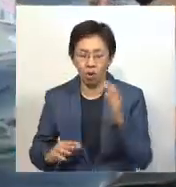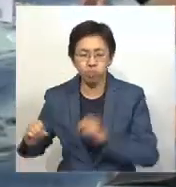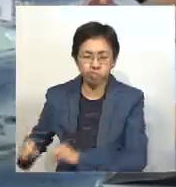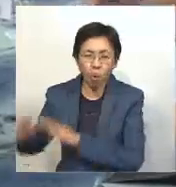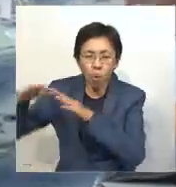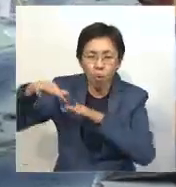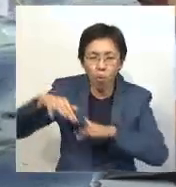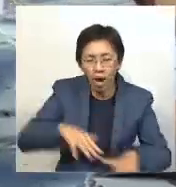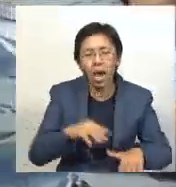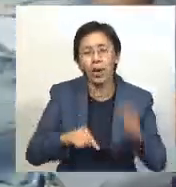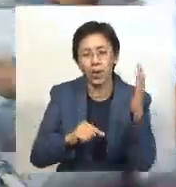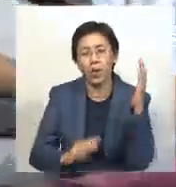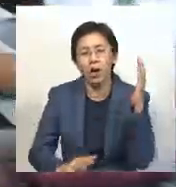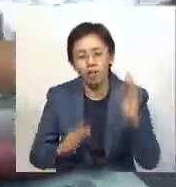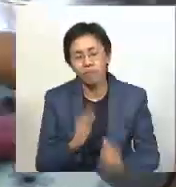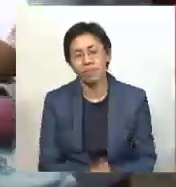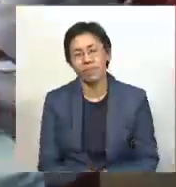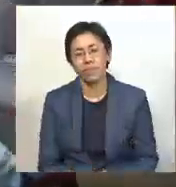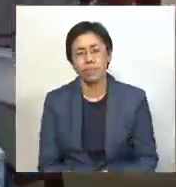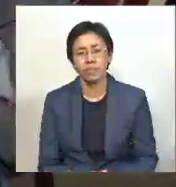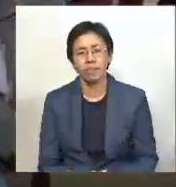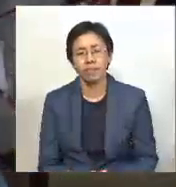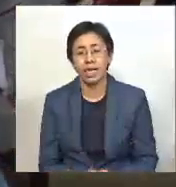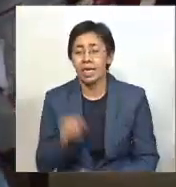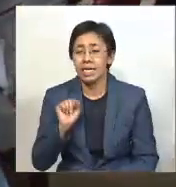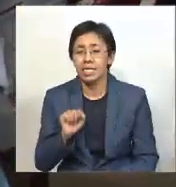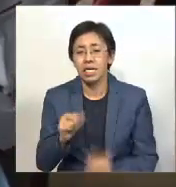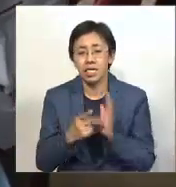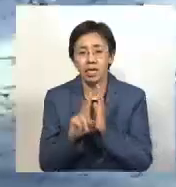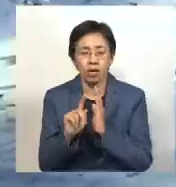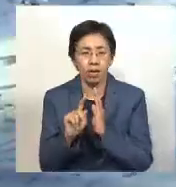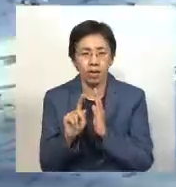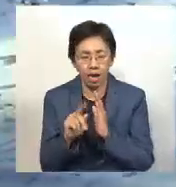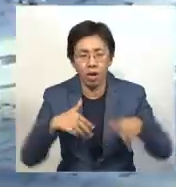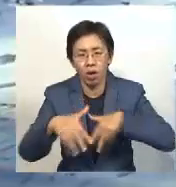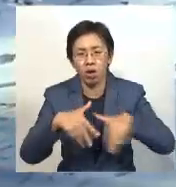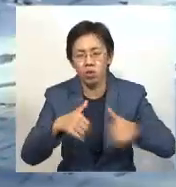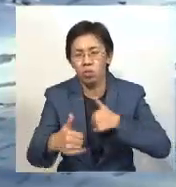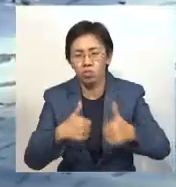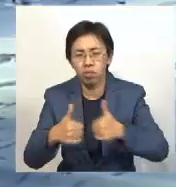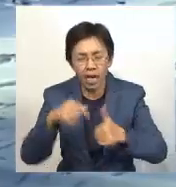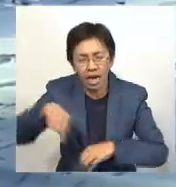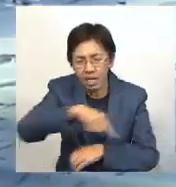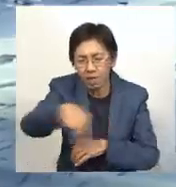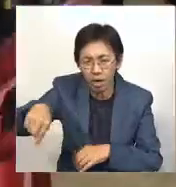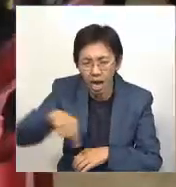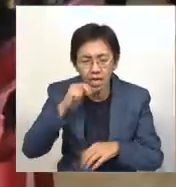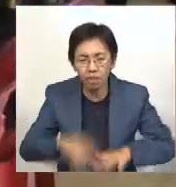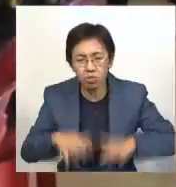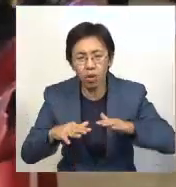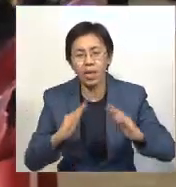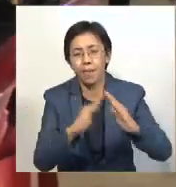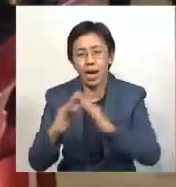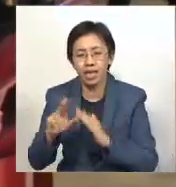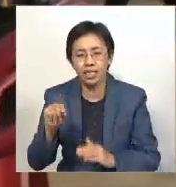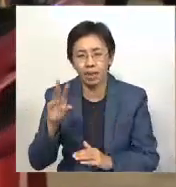คุ้มดอนชาติบ้านหนองน้ำใสตำบลหนองน้ำใสอำเภอบ้านไผ่จังหวัดขอนแก่นมีชาวบ้านได้รับผลกระทบจากน้ำท่วม36ครัว